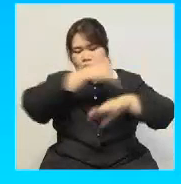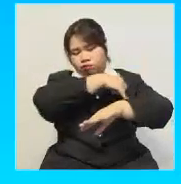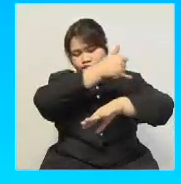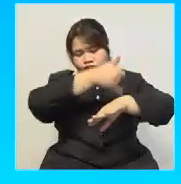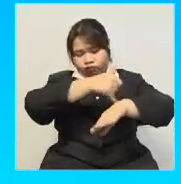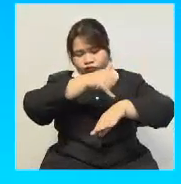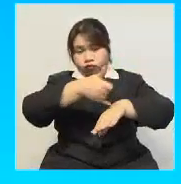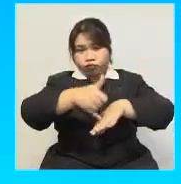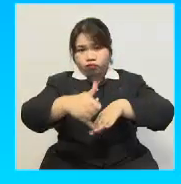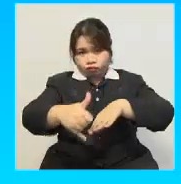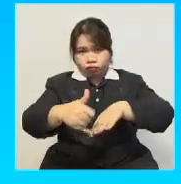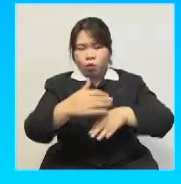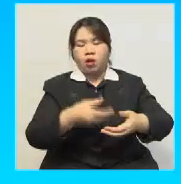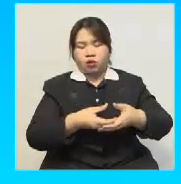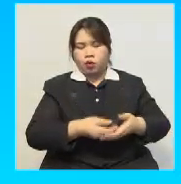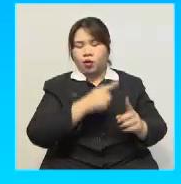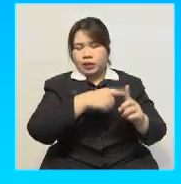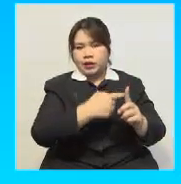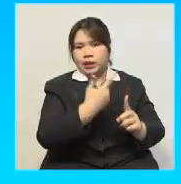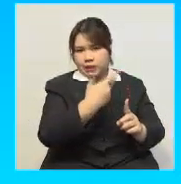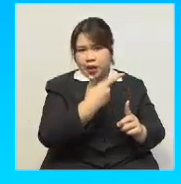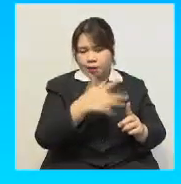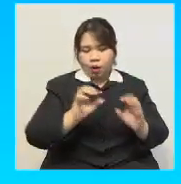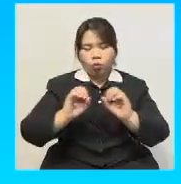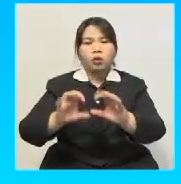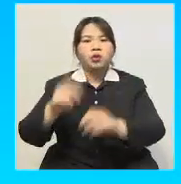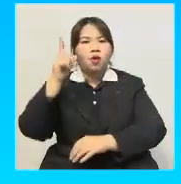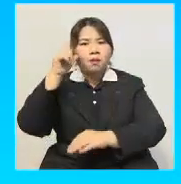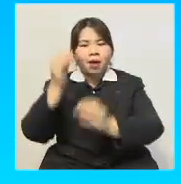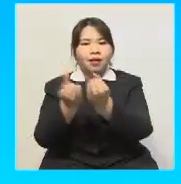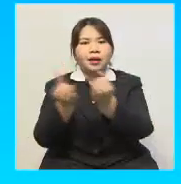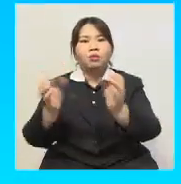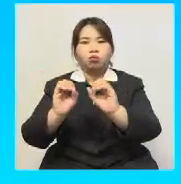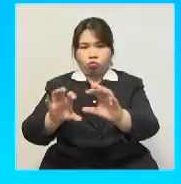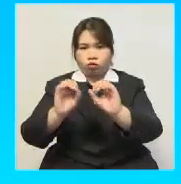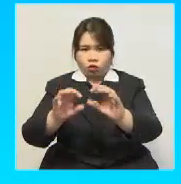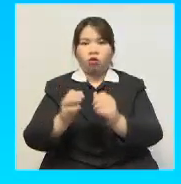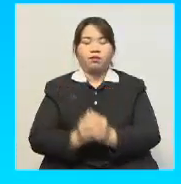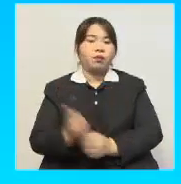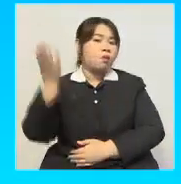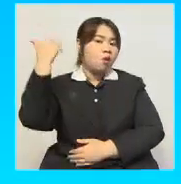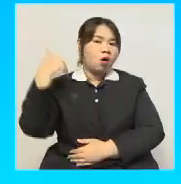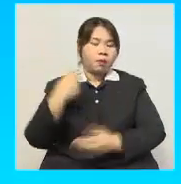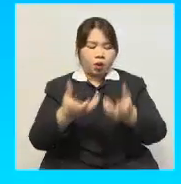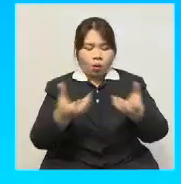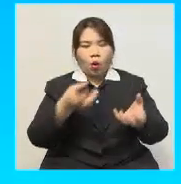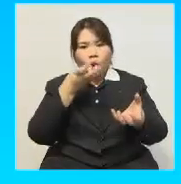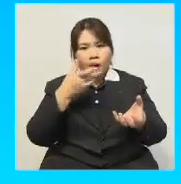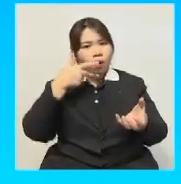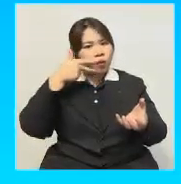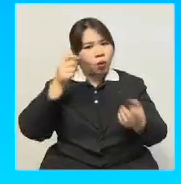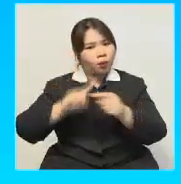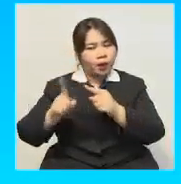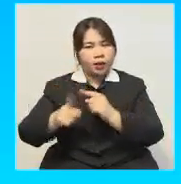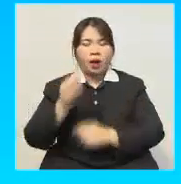จากเสร็จขึ้นไปจำพรรษาแล้วก็เทศนาอภิธรรมปิฎกโปรดพุทธมารดาในอดีตจะมีการจัดถวายพระทหารคาหวานข้าวสารอาหาร